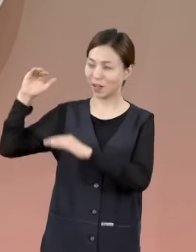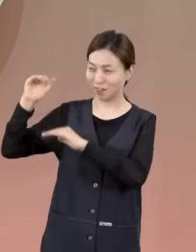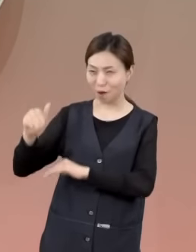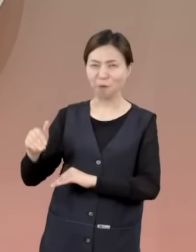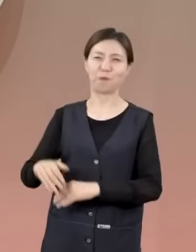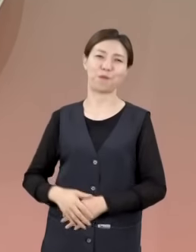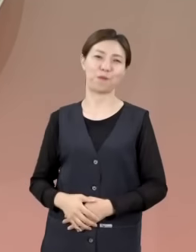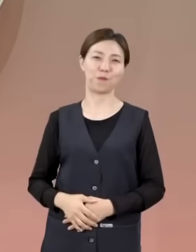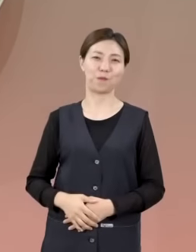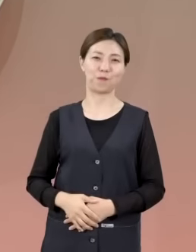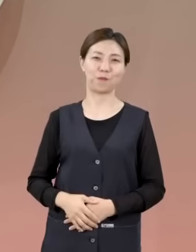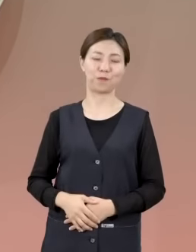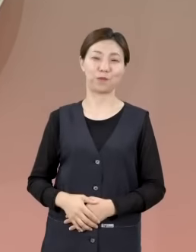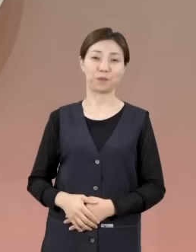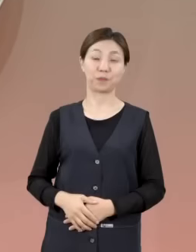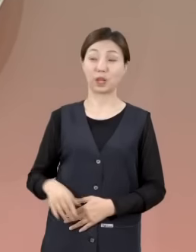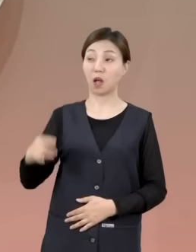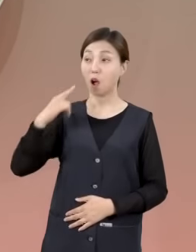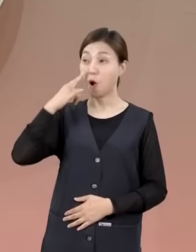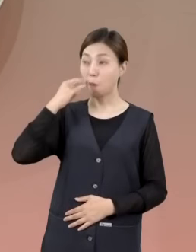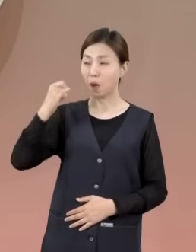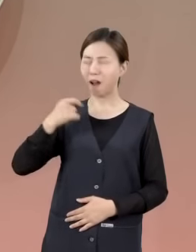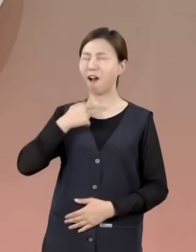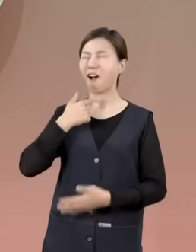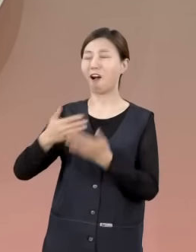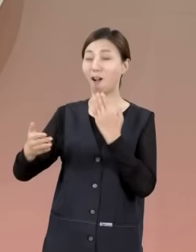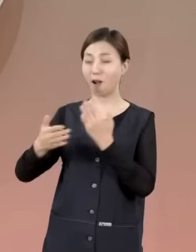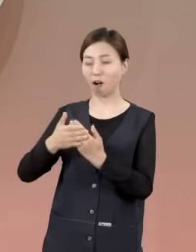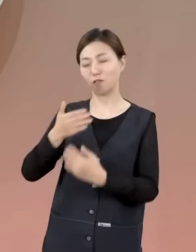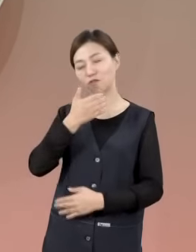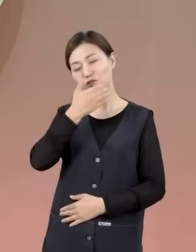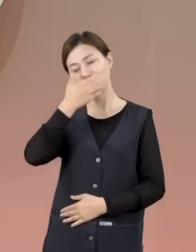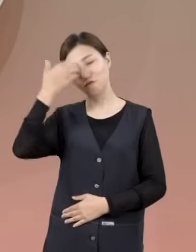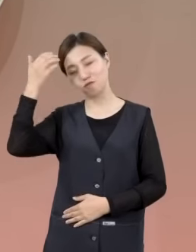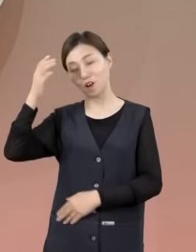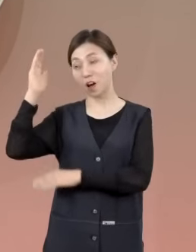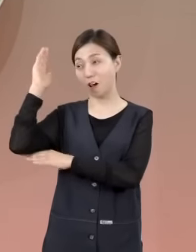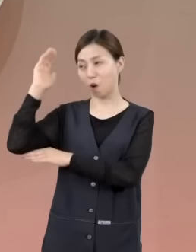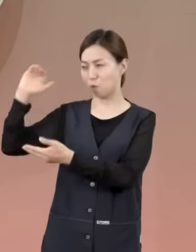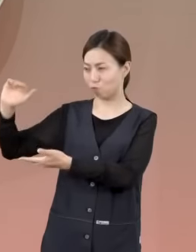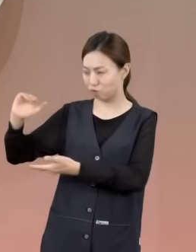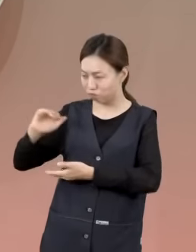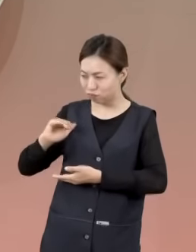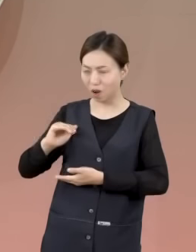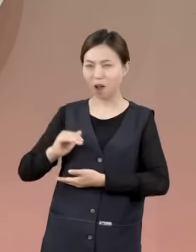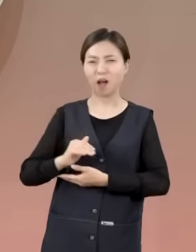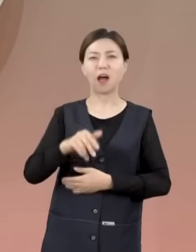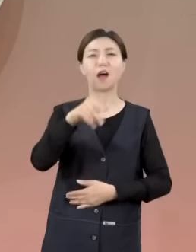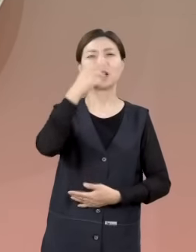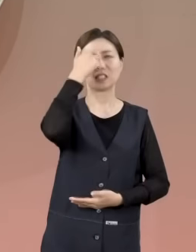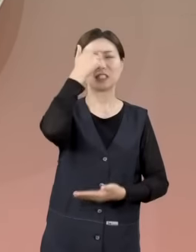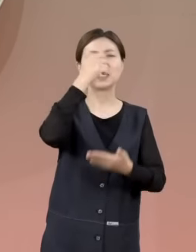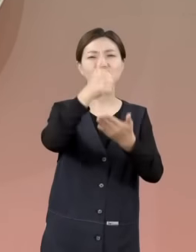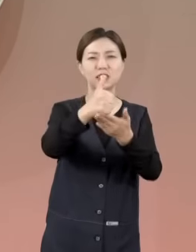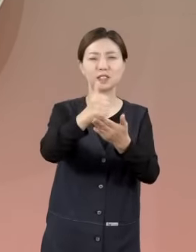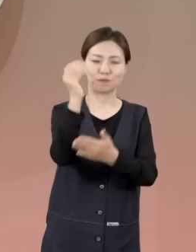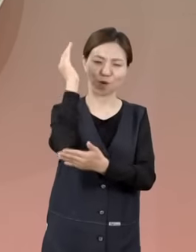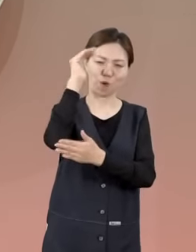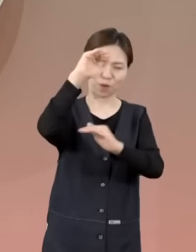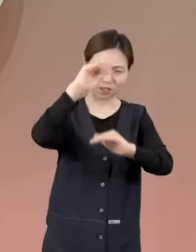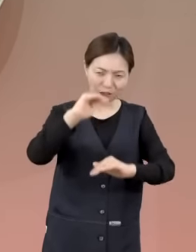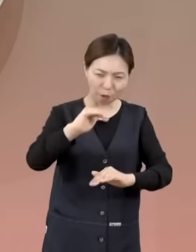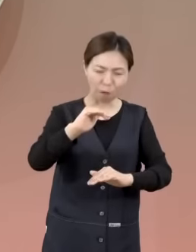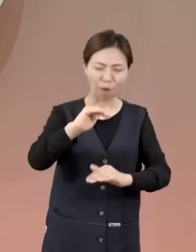이야기를 자주 들려 주셨기 때문에 더욱 마음에 와 다나